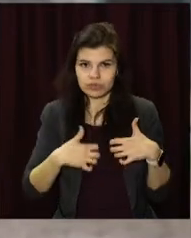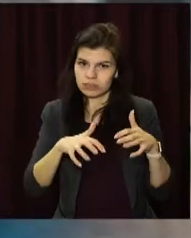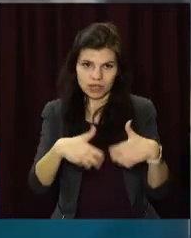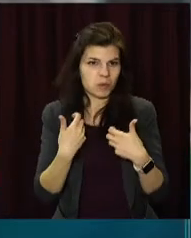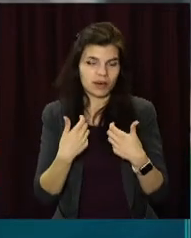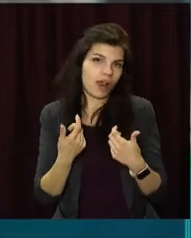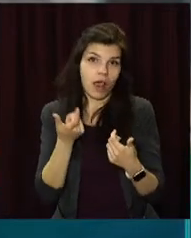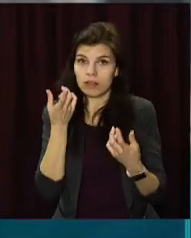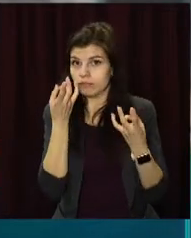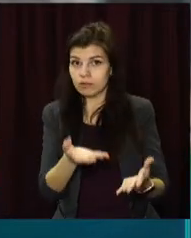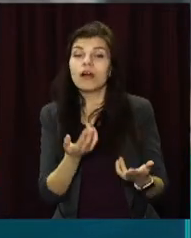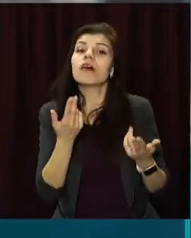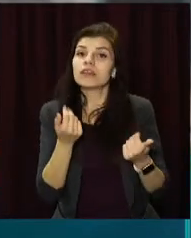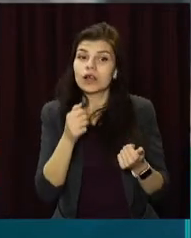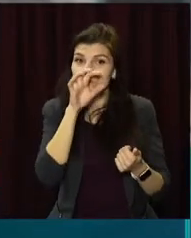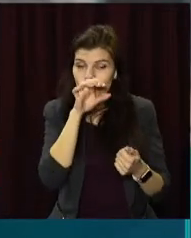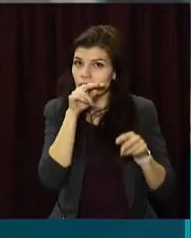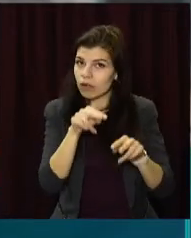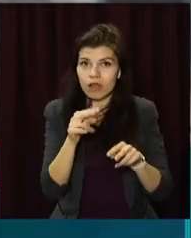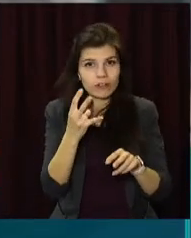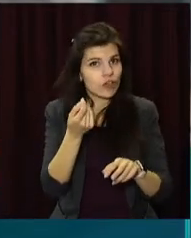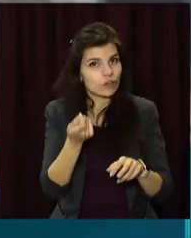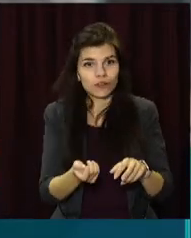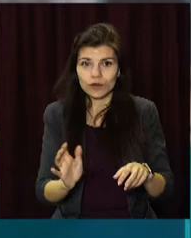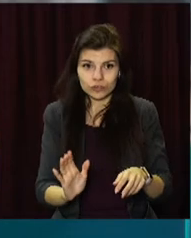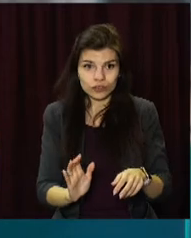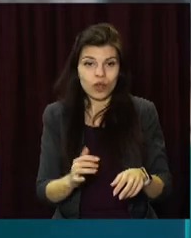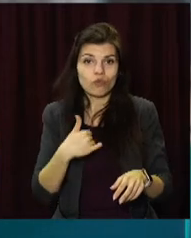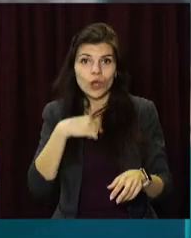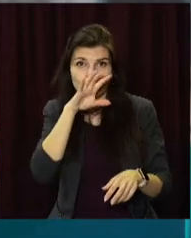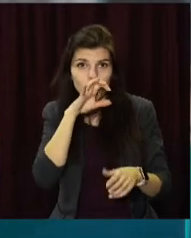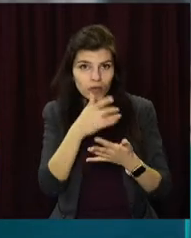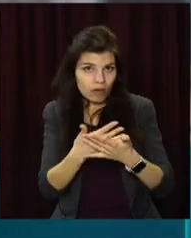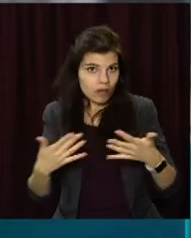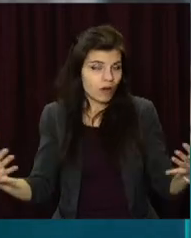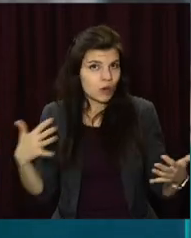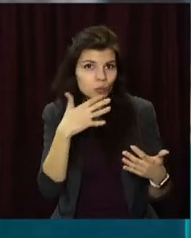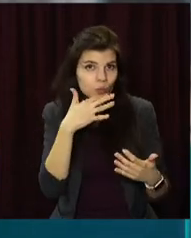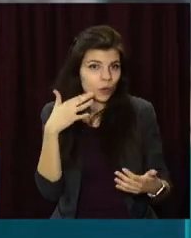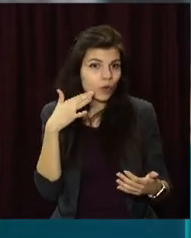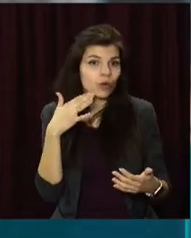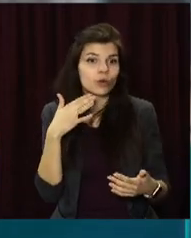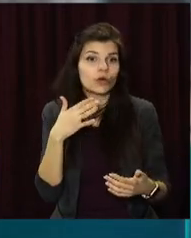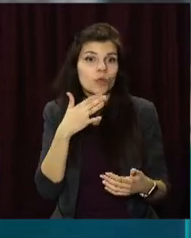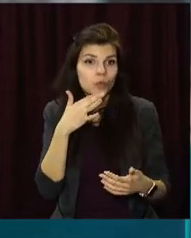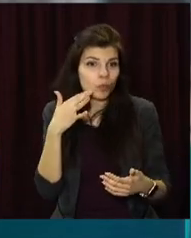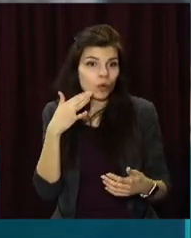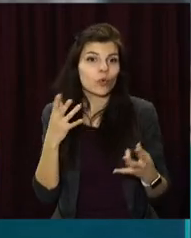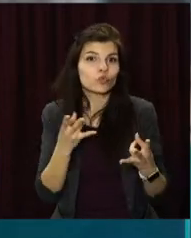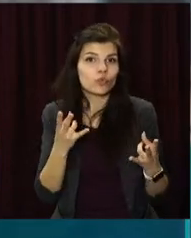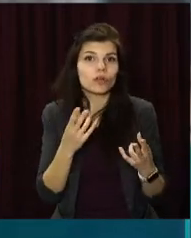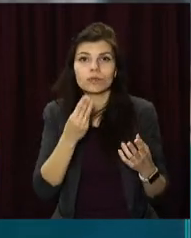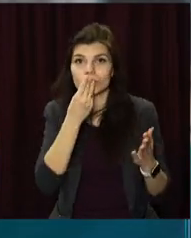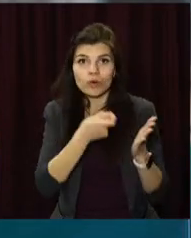дешево обходиться. Собак у нас 50 наразі і дуже багато потрібно